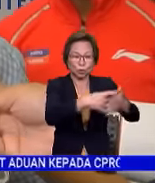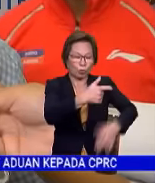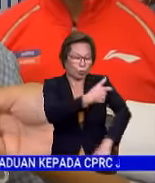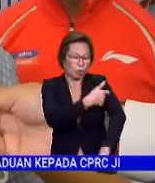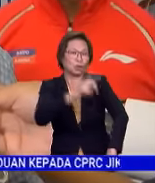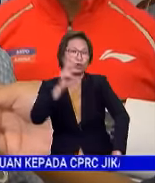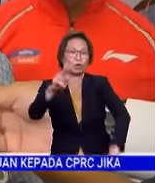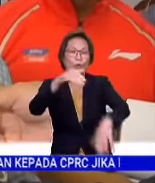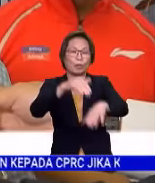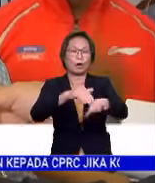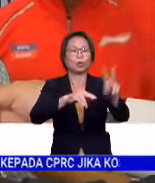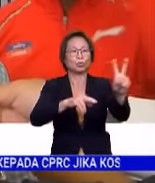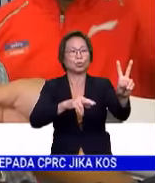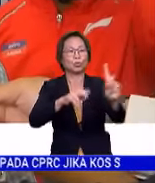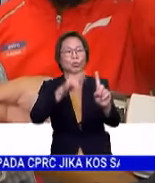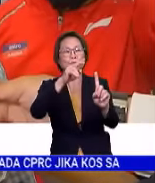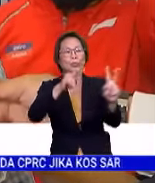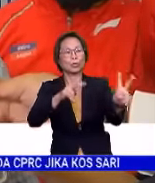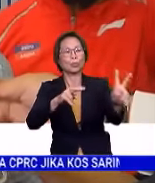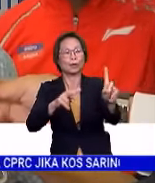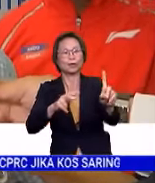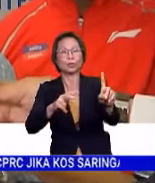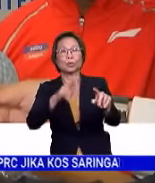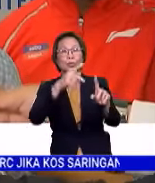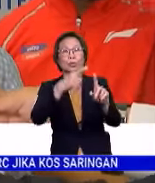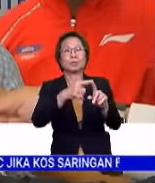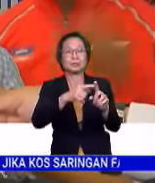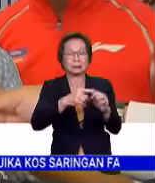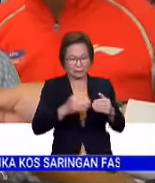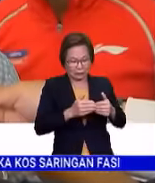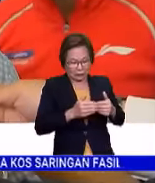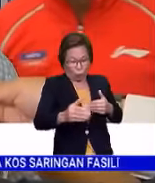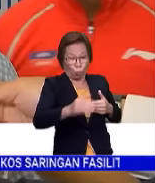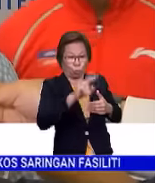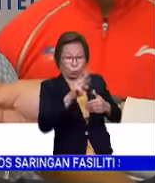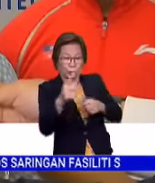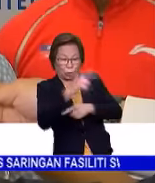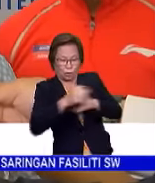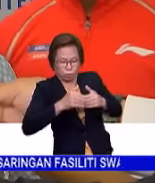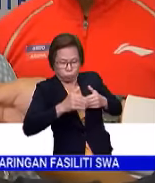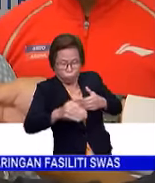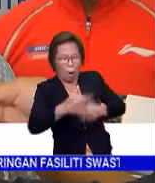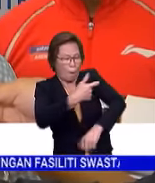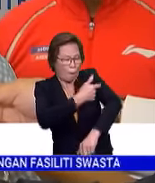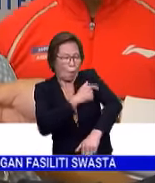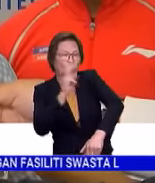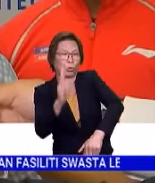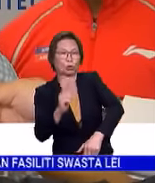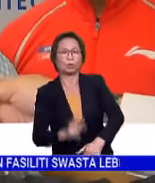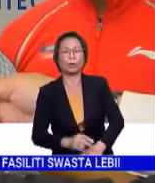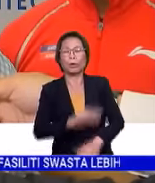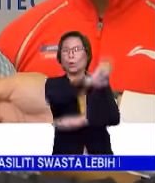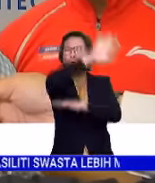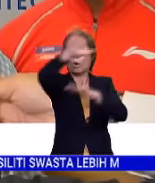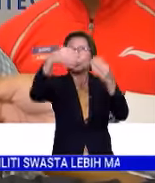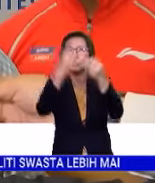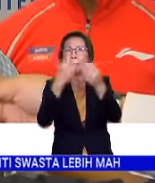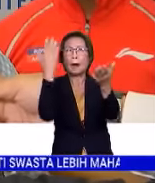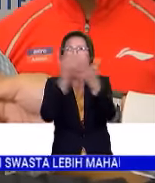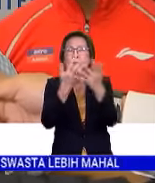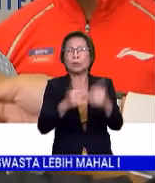vaksin yang kedua pada 21 hari lagi daripada sekarang dan menjadikan jumlah keseluruhan setakat hari